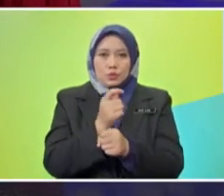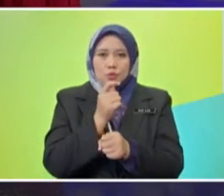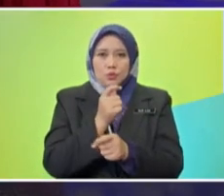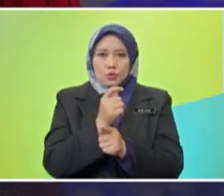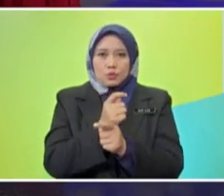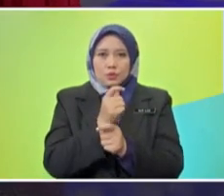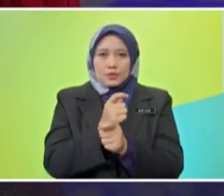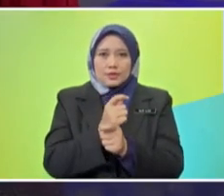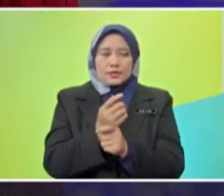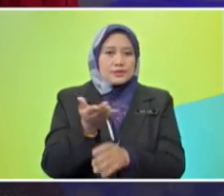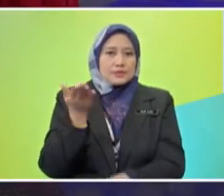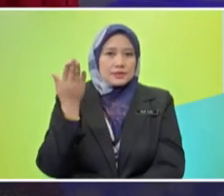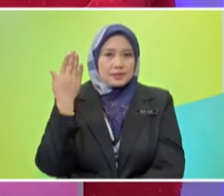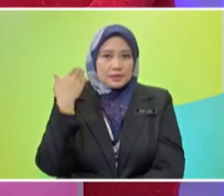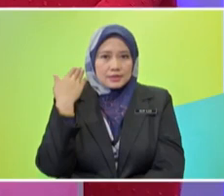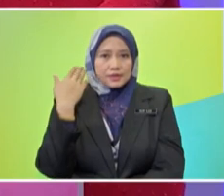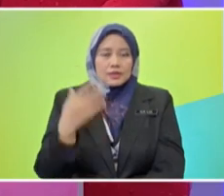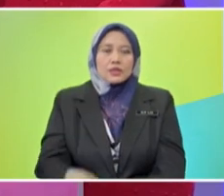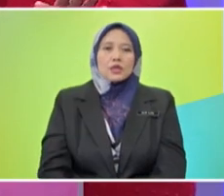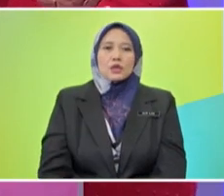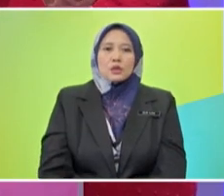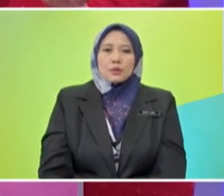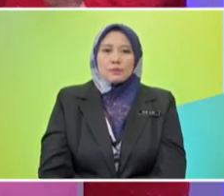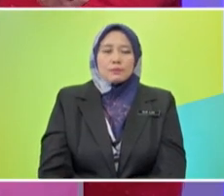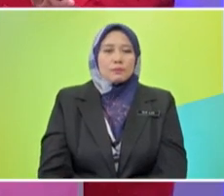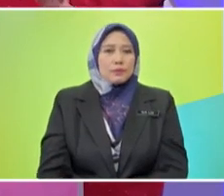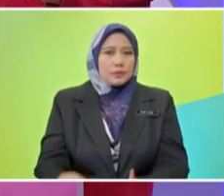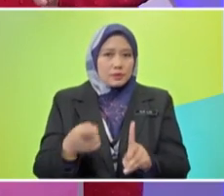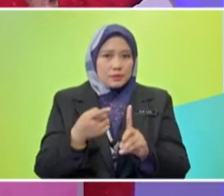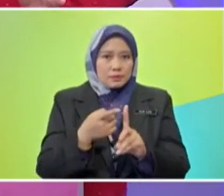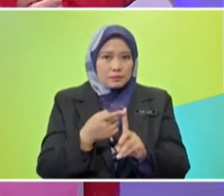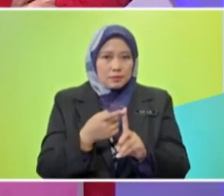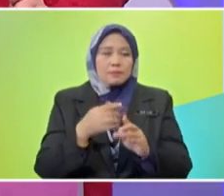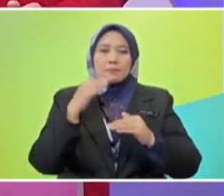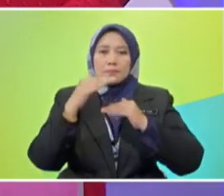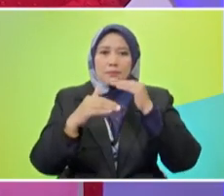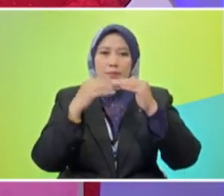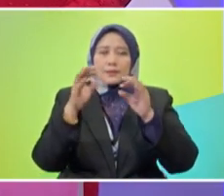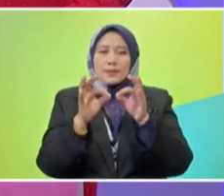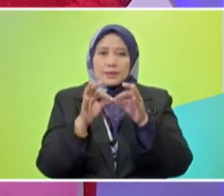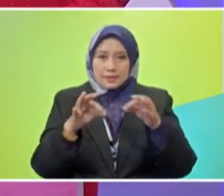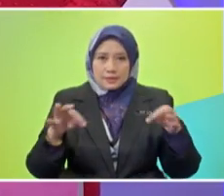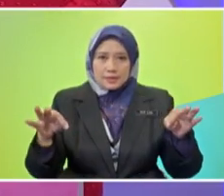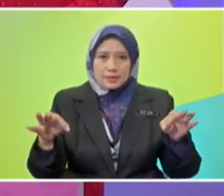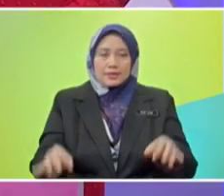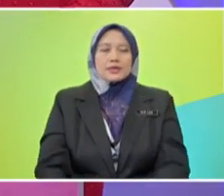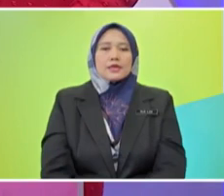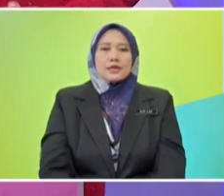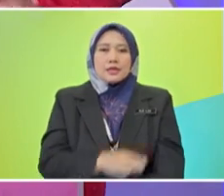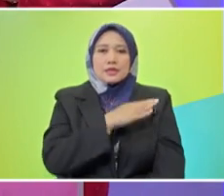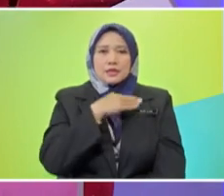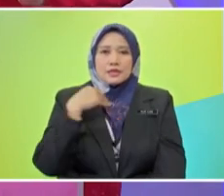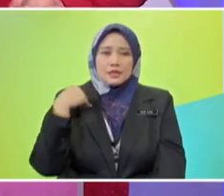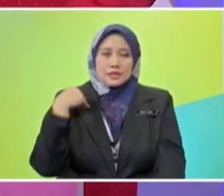ayat berdasarkan frasa yang cikgu berikan. Yang pertama, contoh makanan berkarbohidrat, cari maklumat yang sesuai pada gambar,